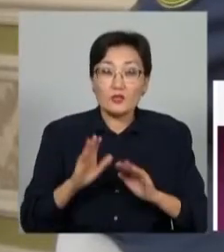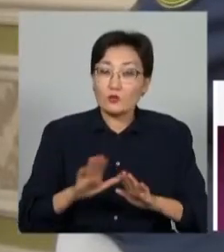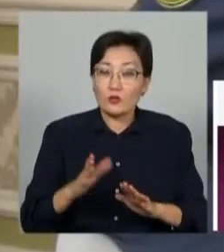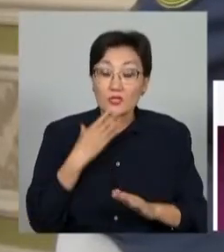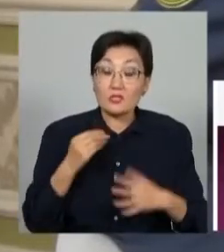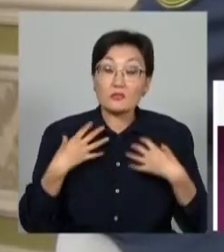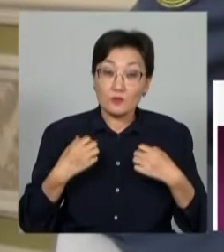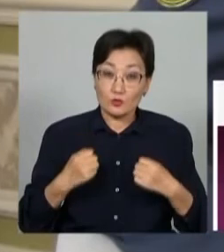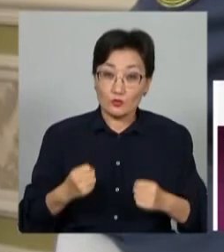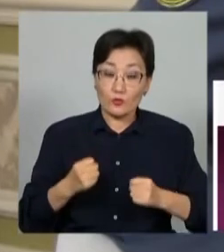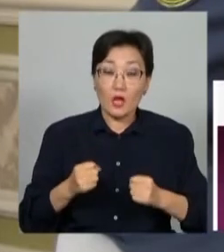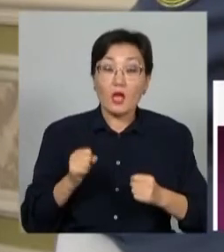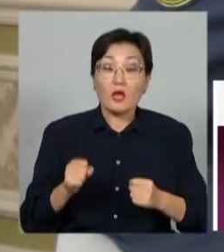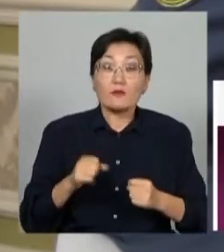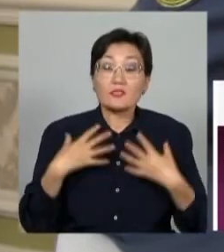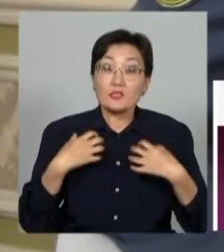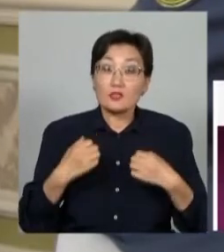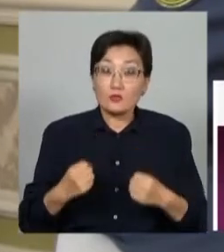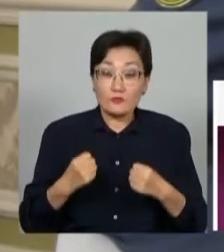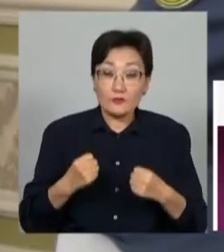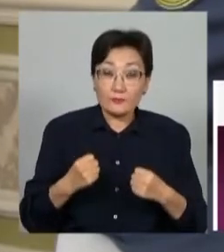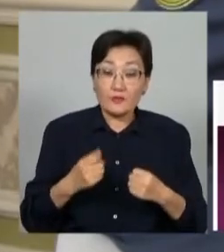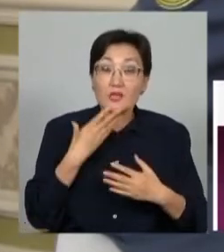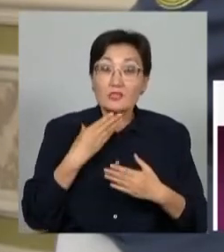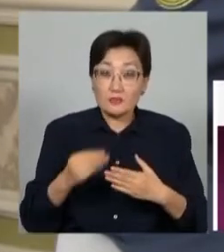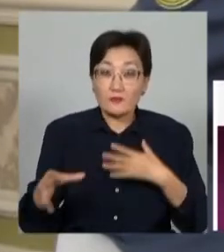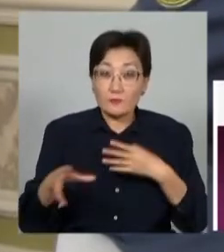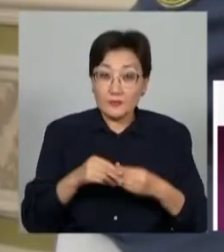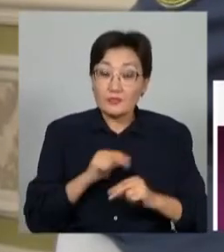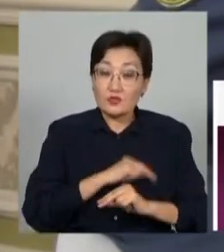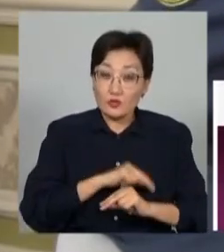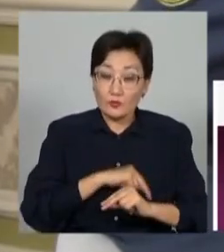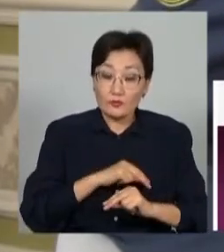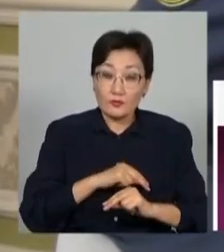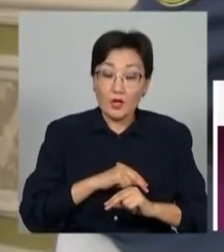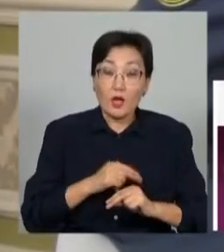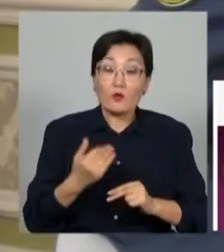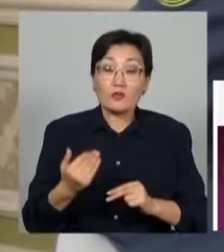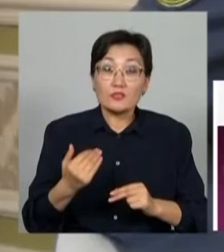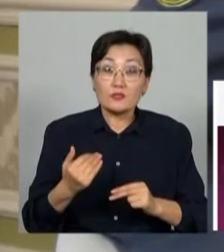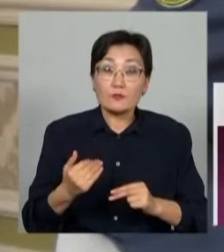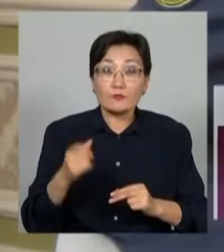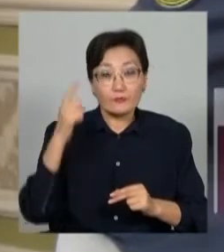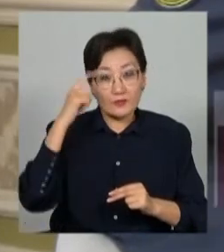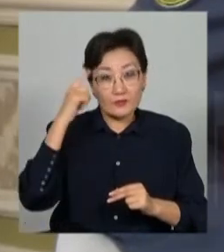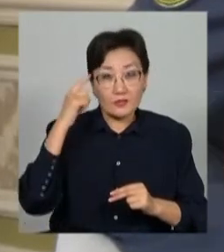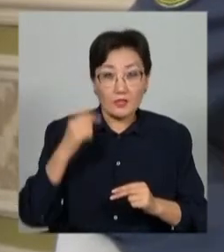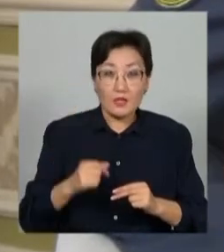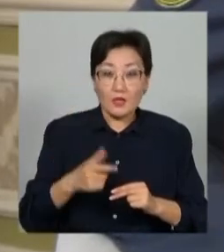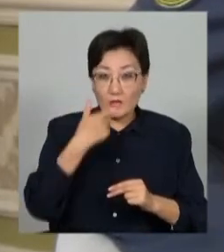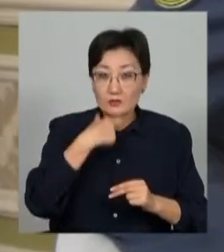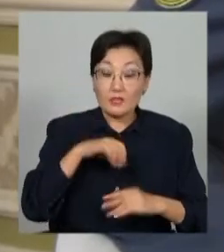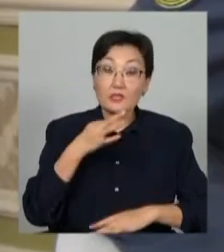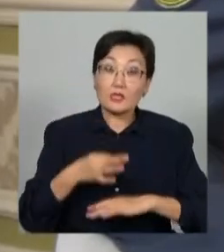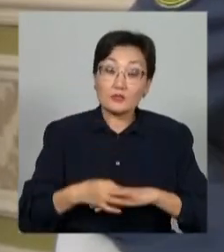свое здоровье а за здоровье своих сослуживцев у них как вот сознание солидарной ответственности